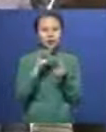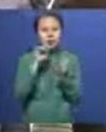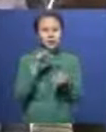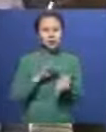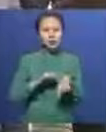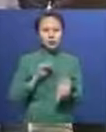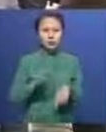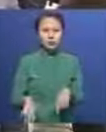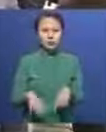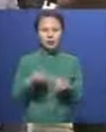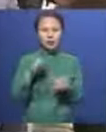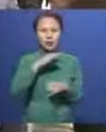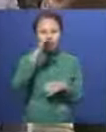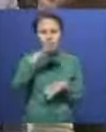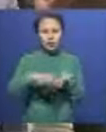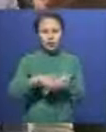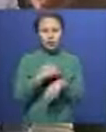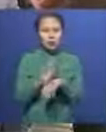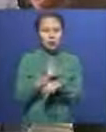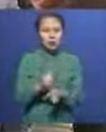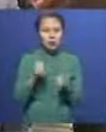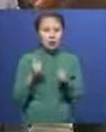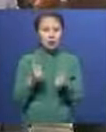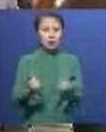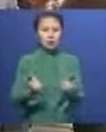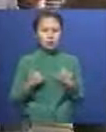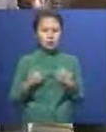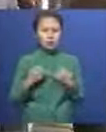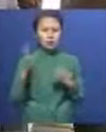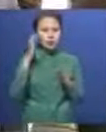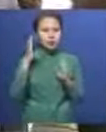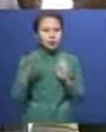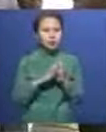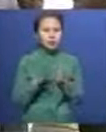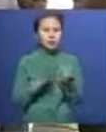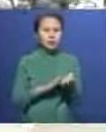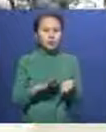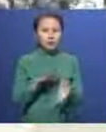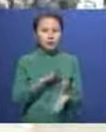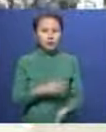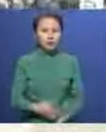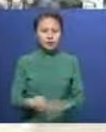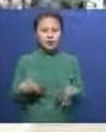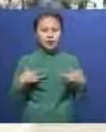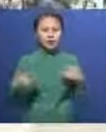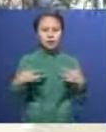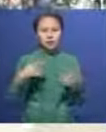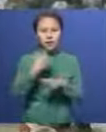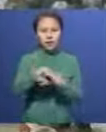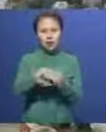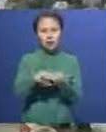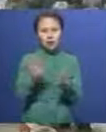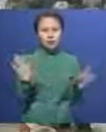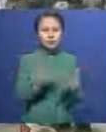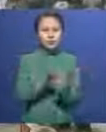салқындығын сездірмейді. Қазақстан халқы өте ақжарқын, қонақжай. Бізді зейін салып тыңдап, қошемет көрсетуде. Артистер ашық аспан астында ән